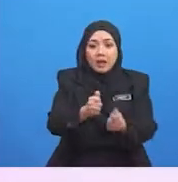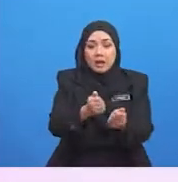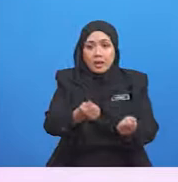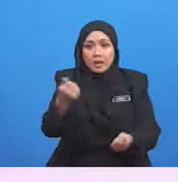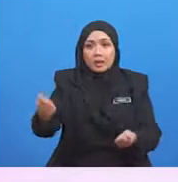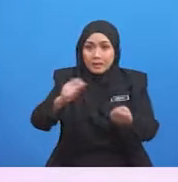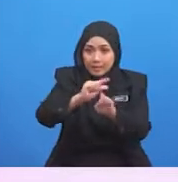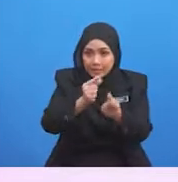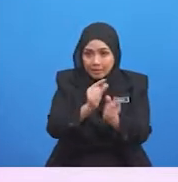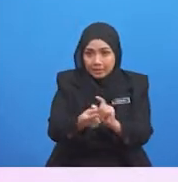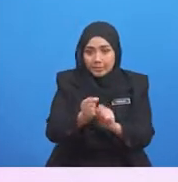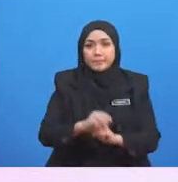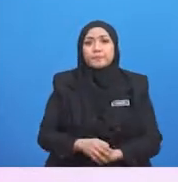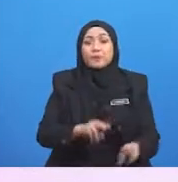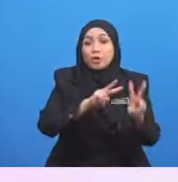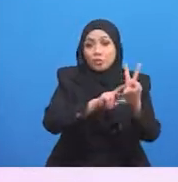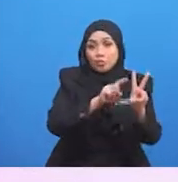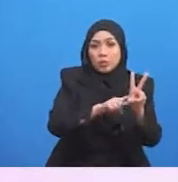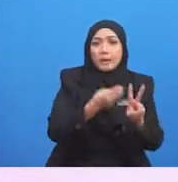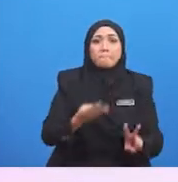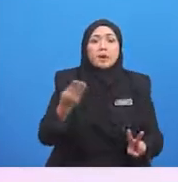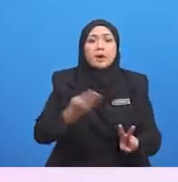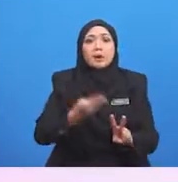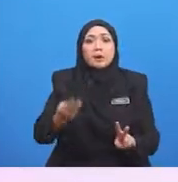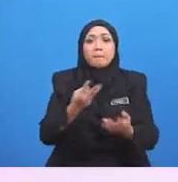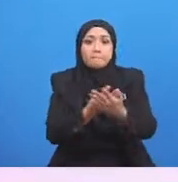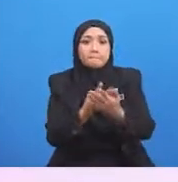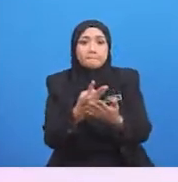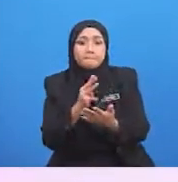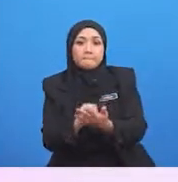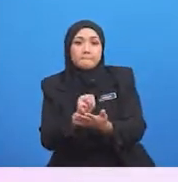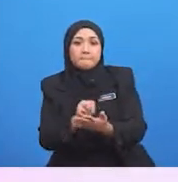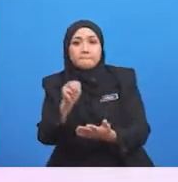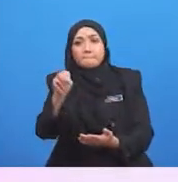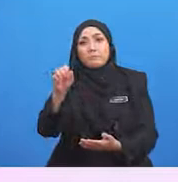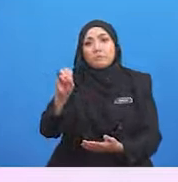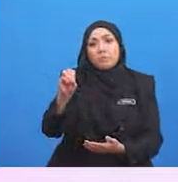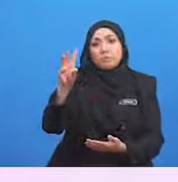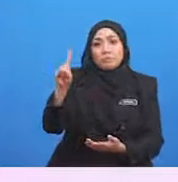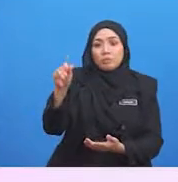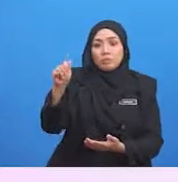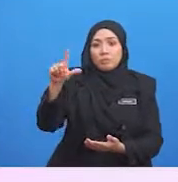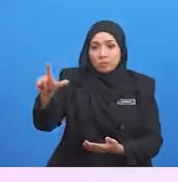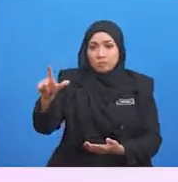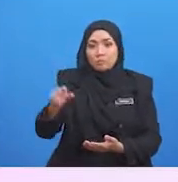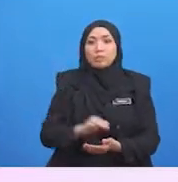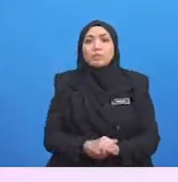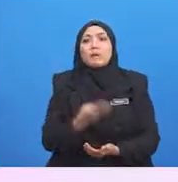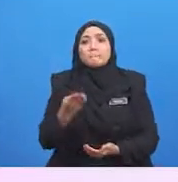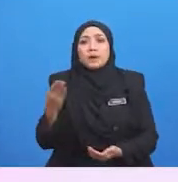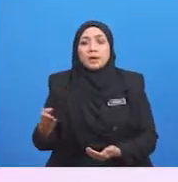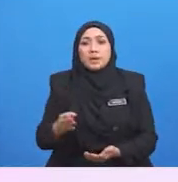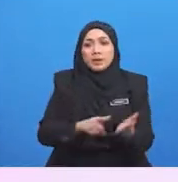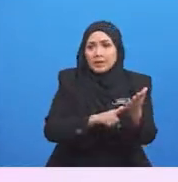Yang kedua adalah barang modal, iaitu produk tahan lama yang digunakan untuk melicinkan operasi